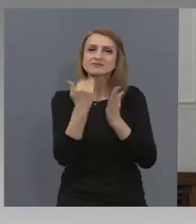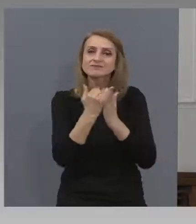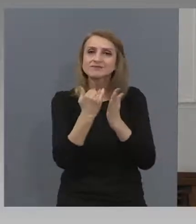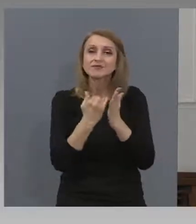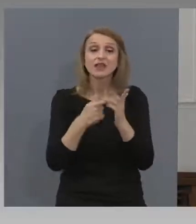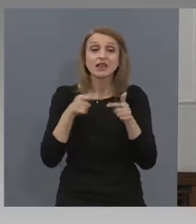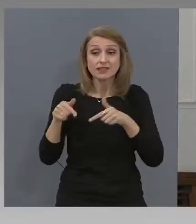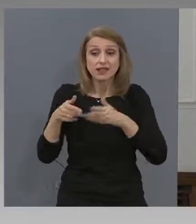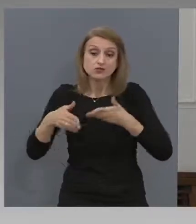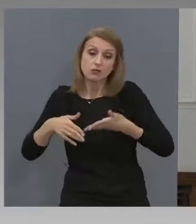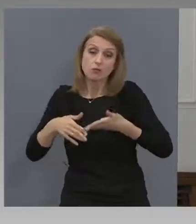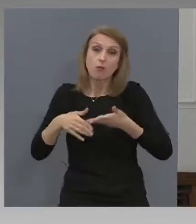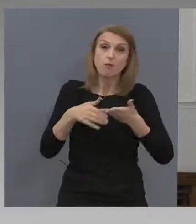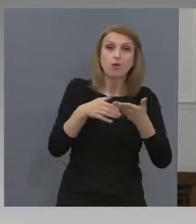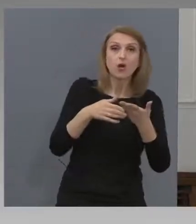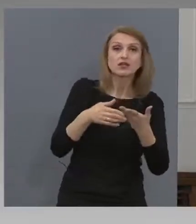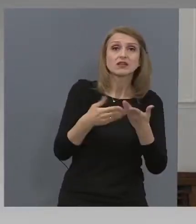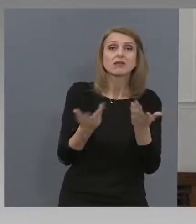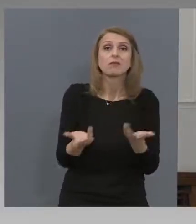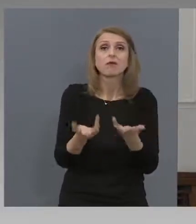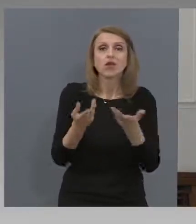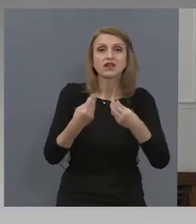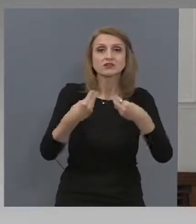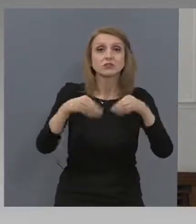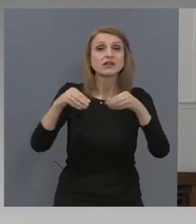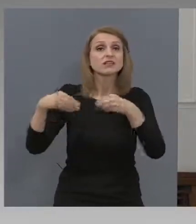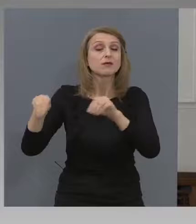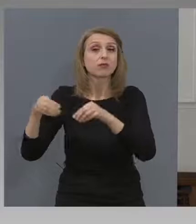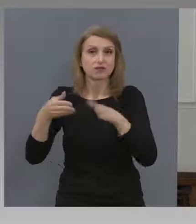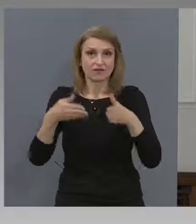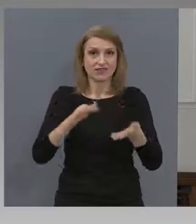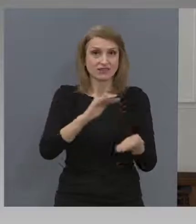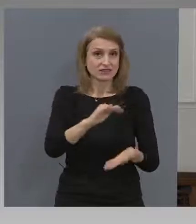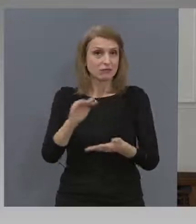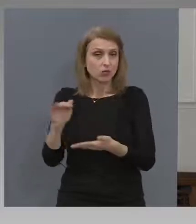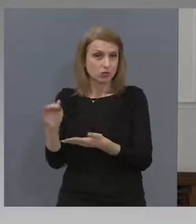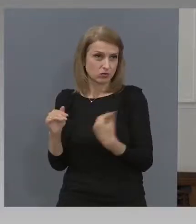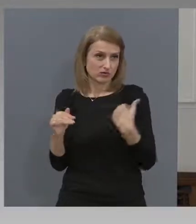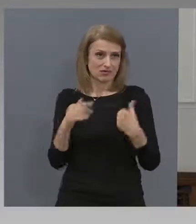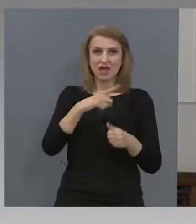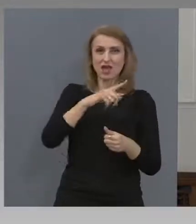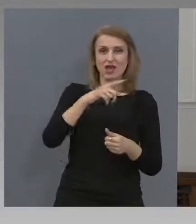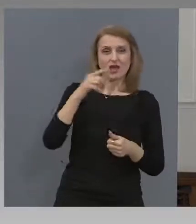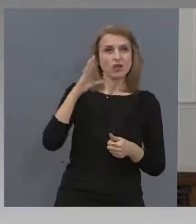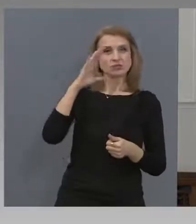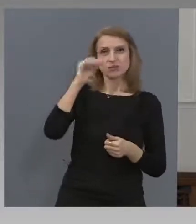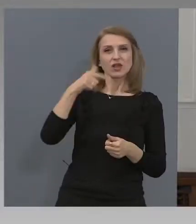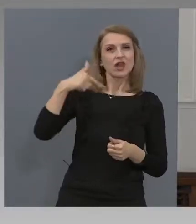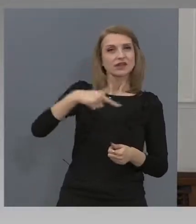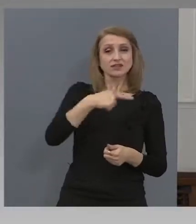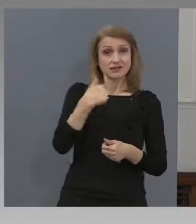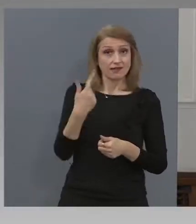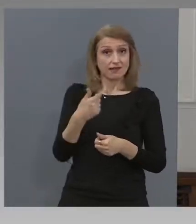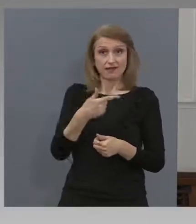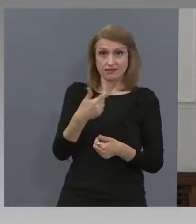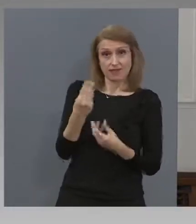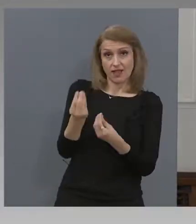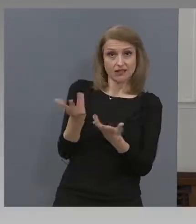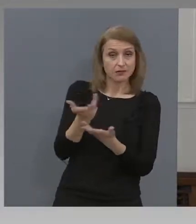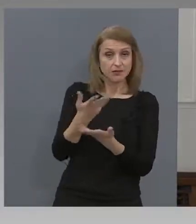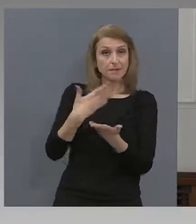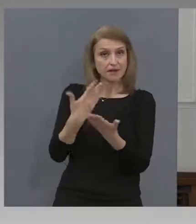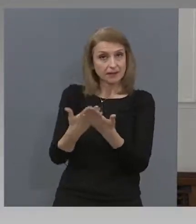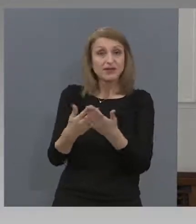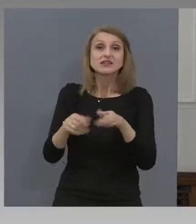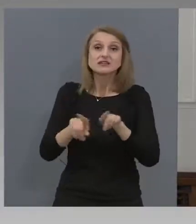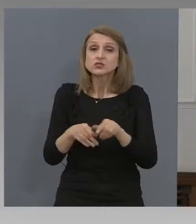по-добре тези продукти. Господин Гърневски даде тези конкретни примери. Това ние също искаме да го спазим, включително